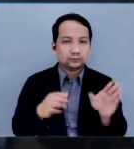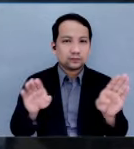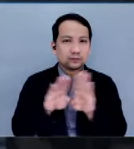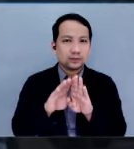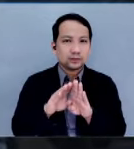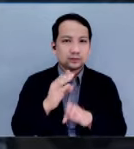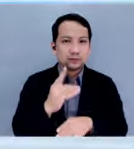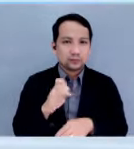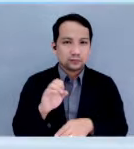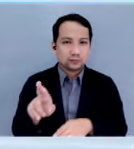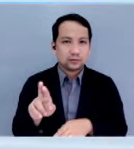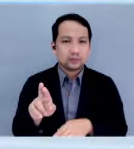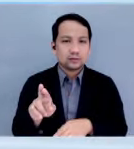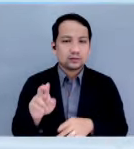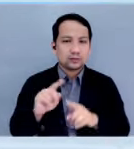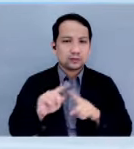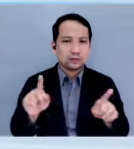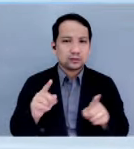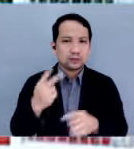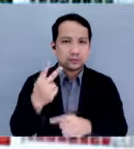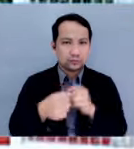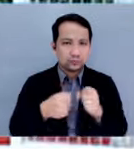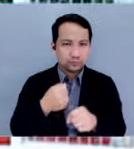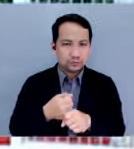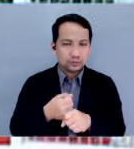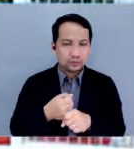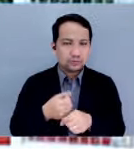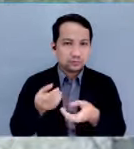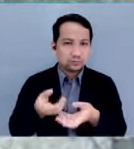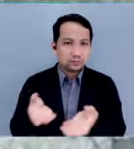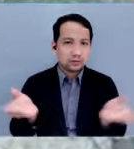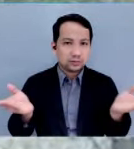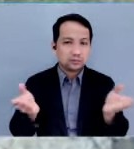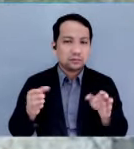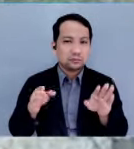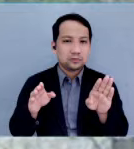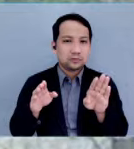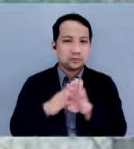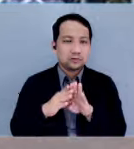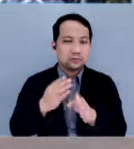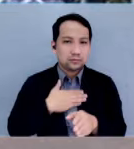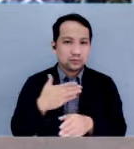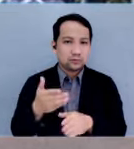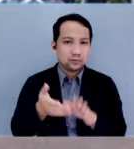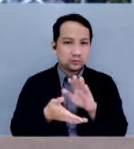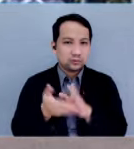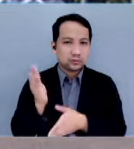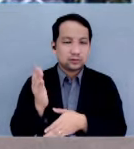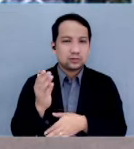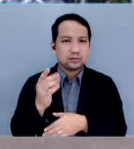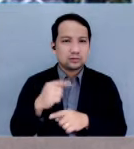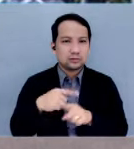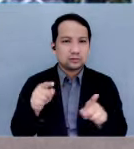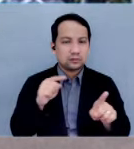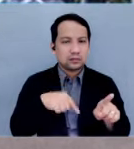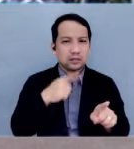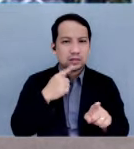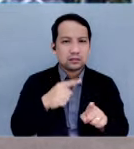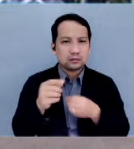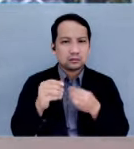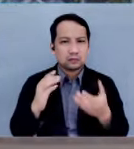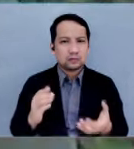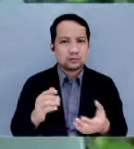ang mga resort. 2 taon daw ang binigay mo ng palugit para kusa silang umalis. Pero ayon sa management ng